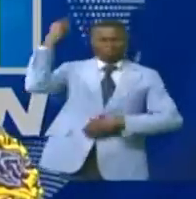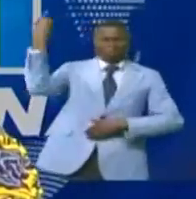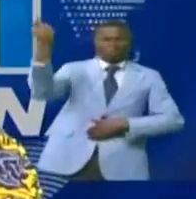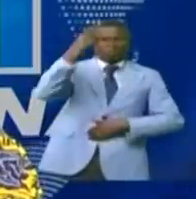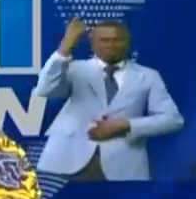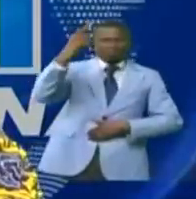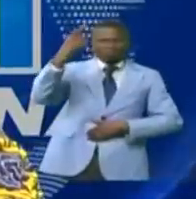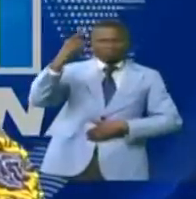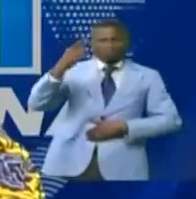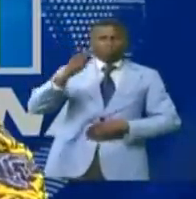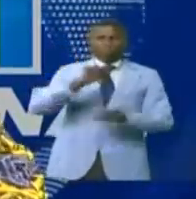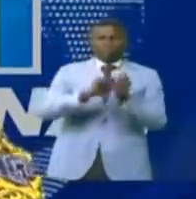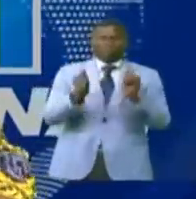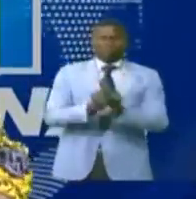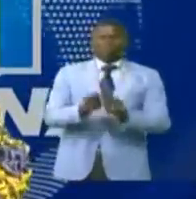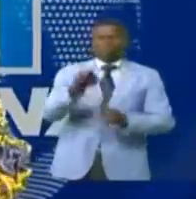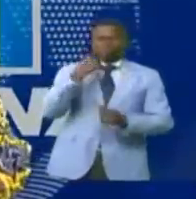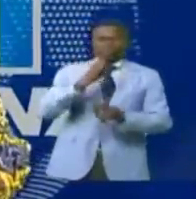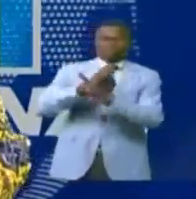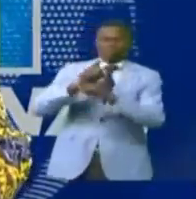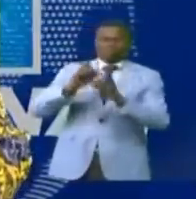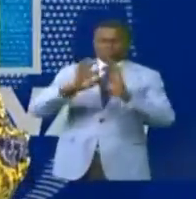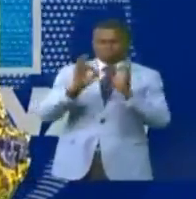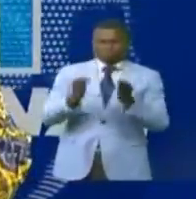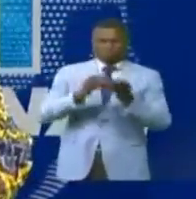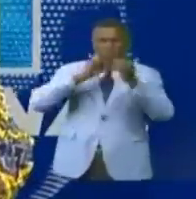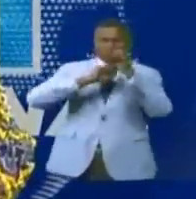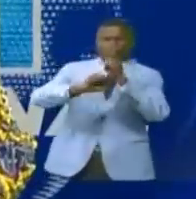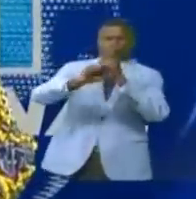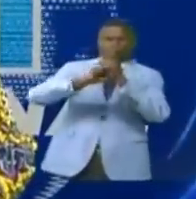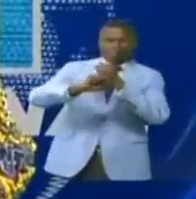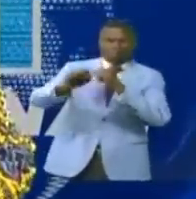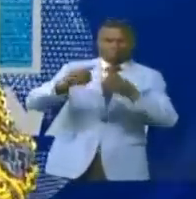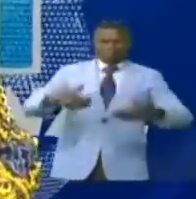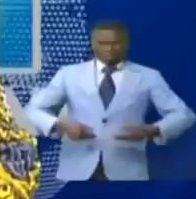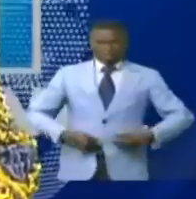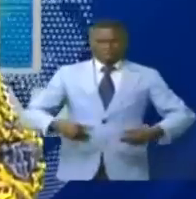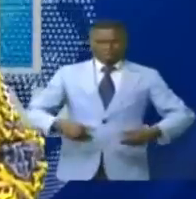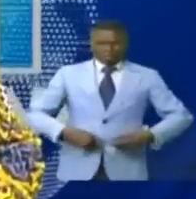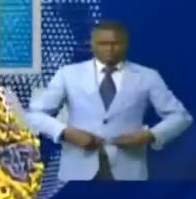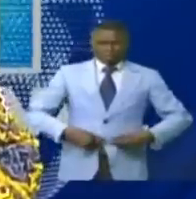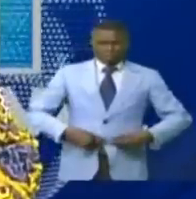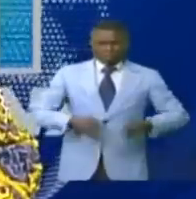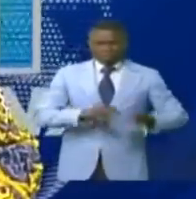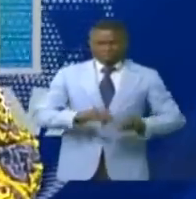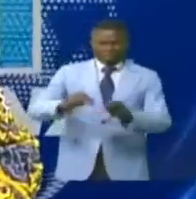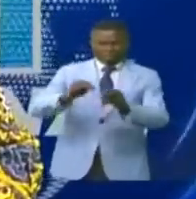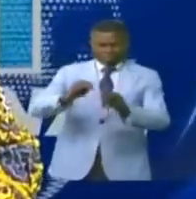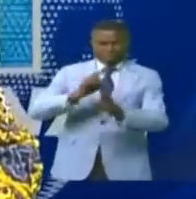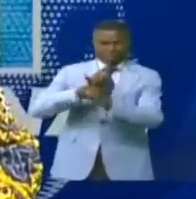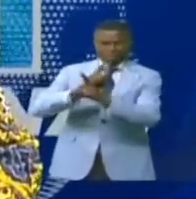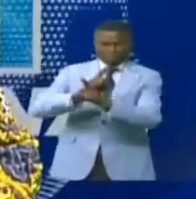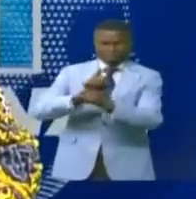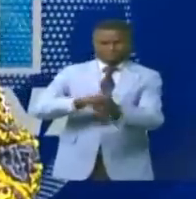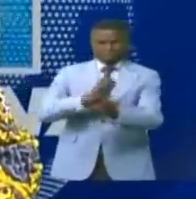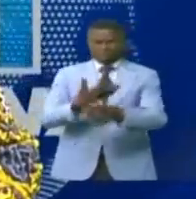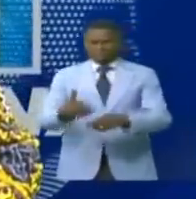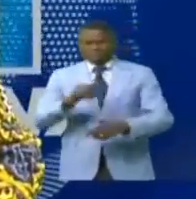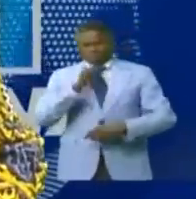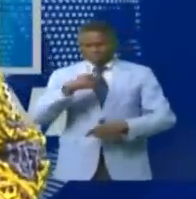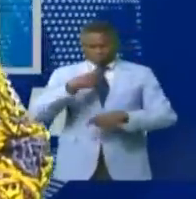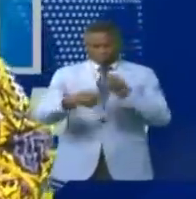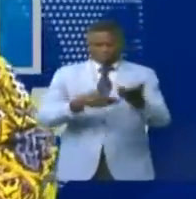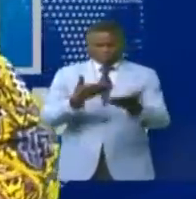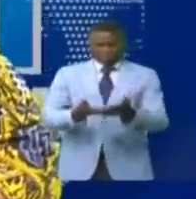internationale de la contraception. Une campagne de sensibilisation des jeunes à des méthodes contraceptives a été lancée.